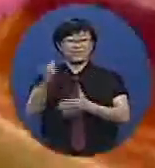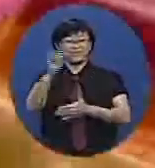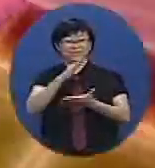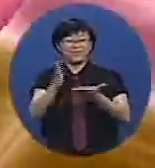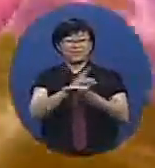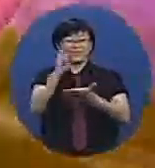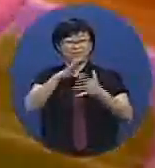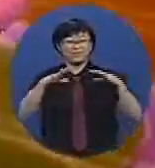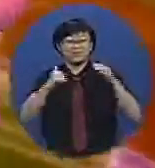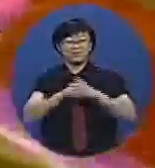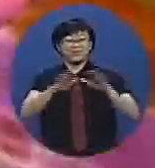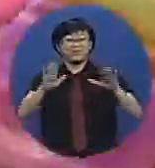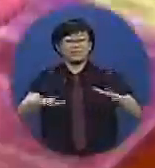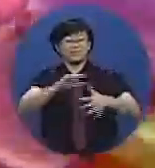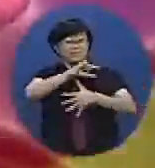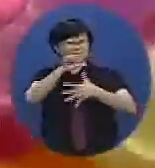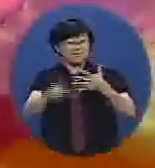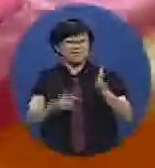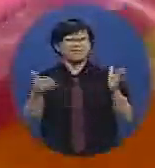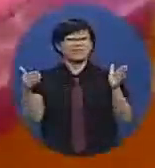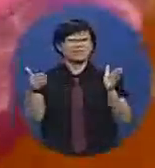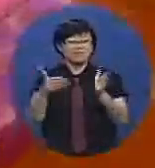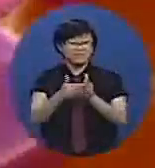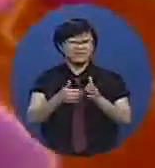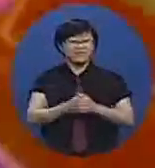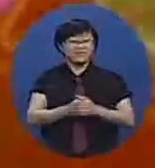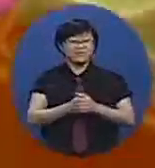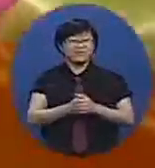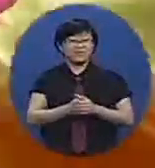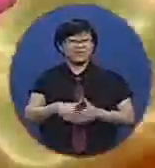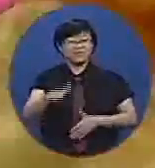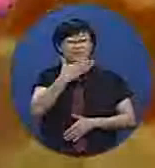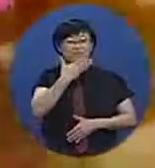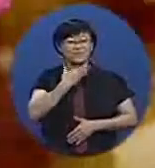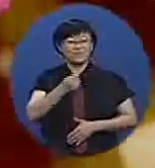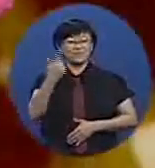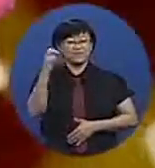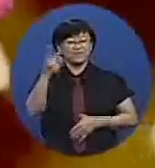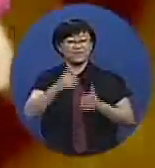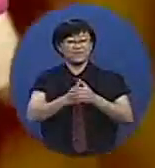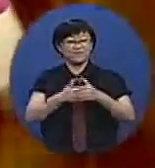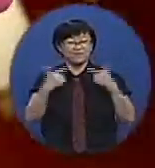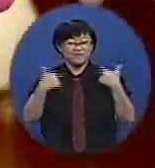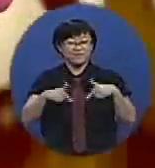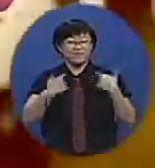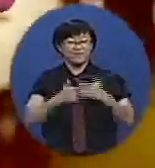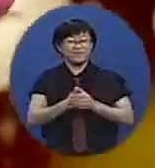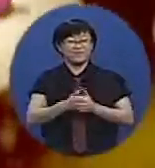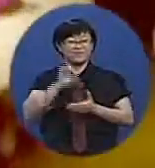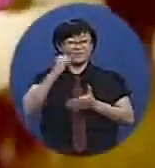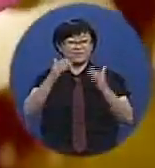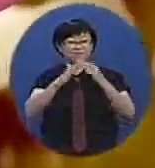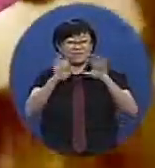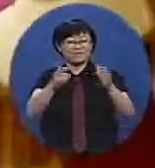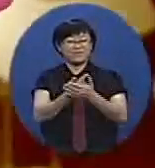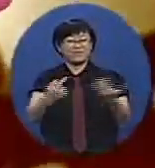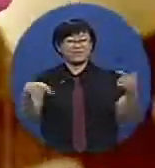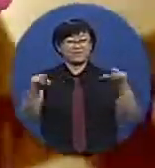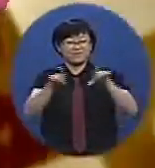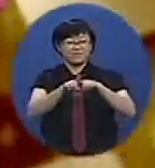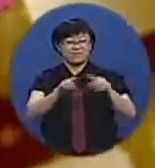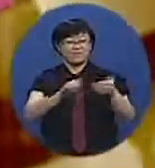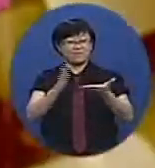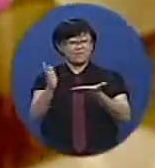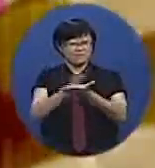나눔 노래자랑 오늘 순서는 여기까지입니다. 저희 복지 테레비는 늘 어려운 이웃과 함께